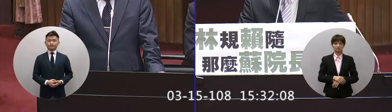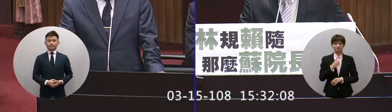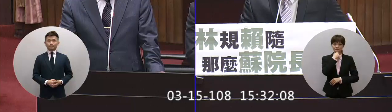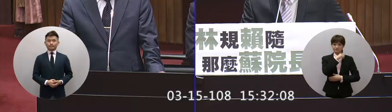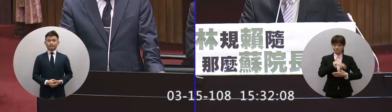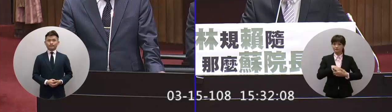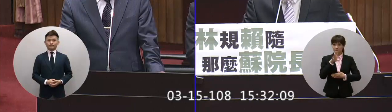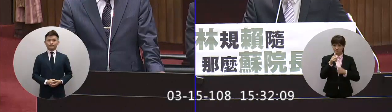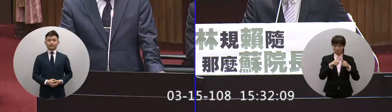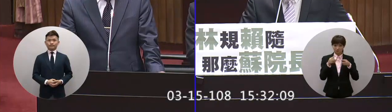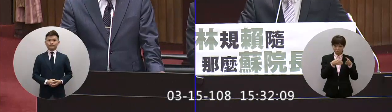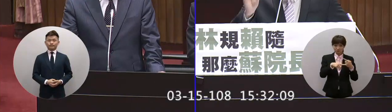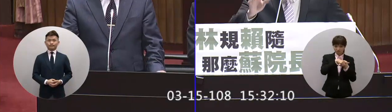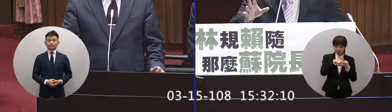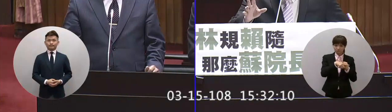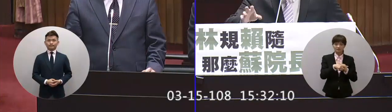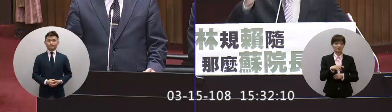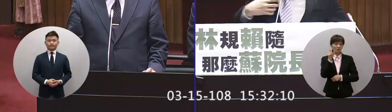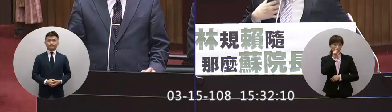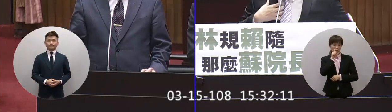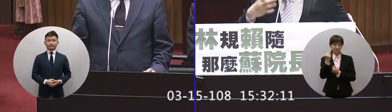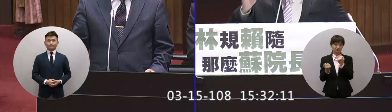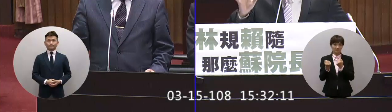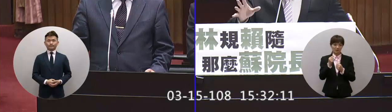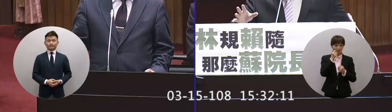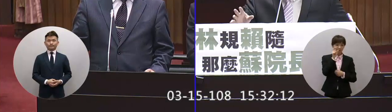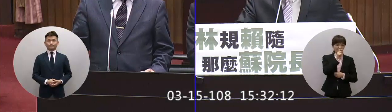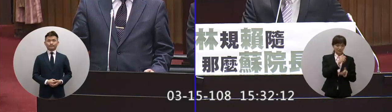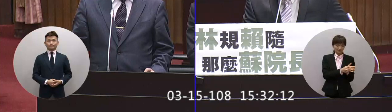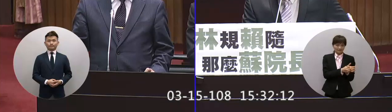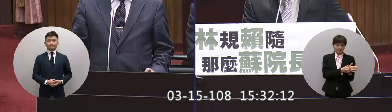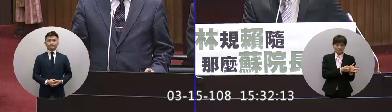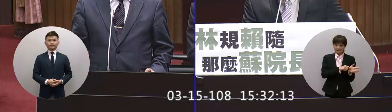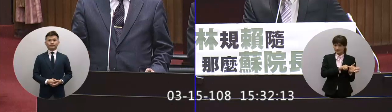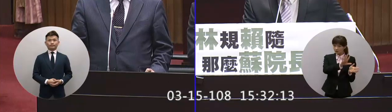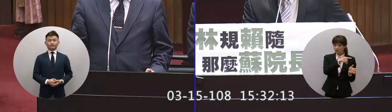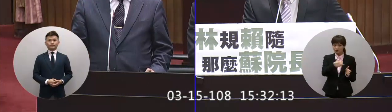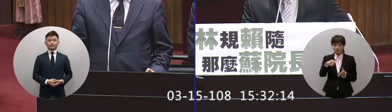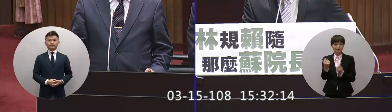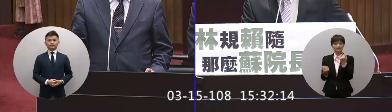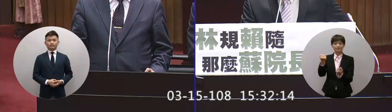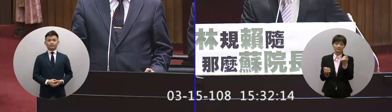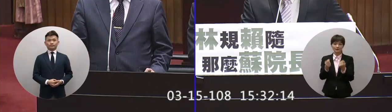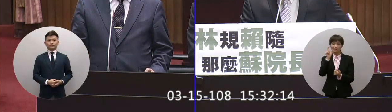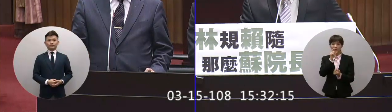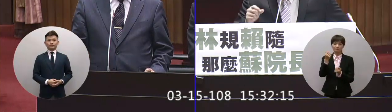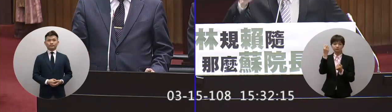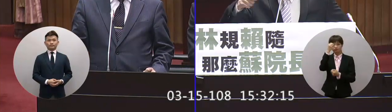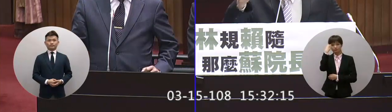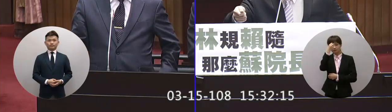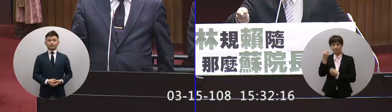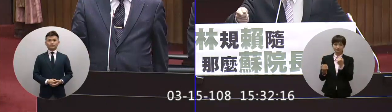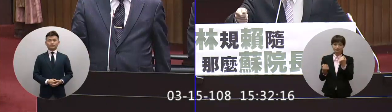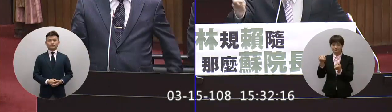做这样的研究，酒驾有酒瘾的他去酒驾，然后呢这样的一个比例就是